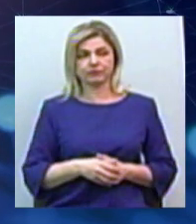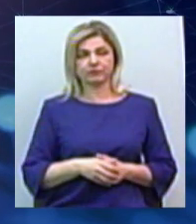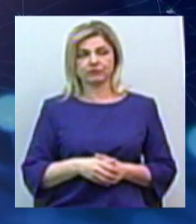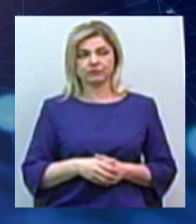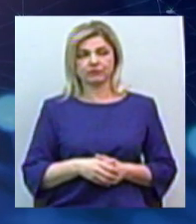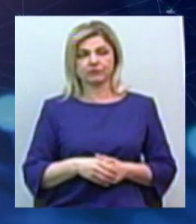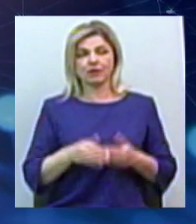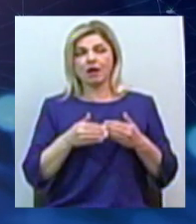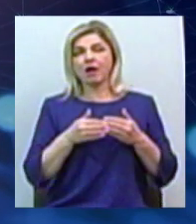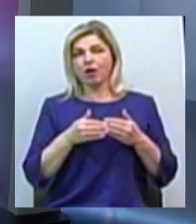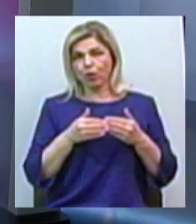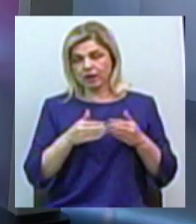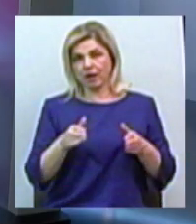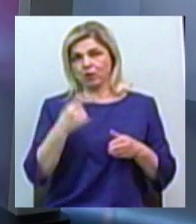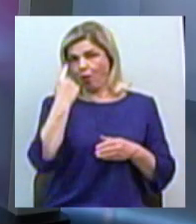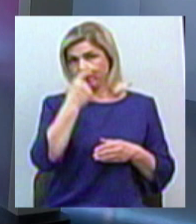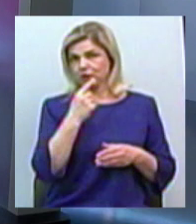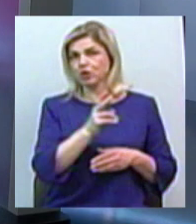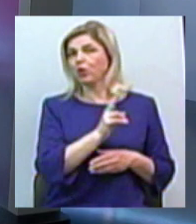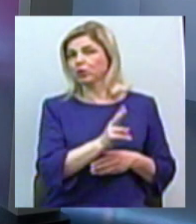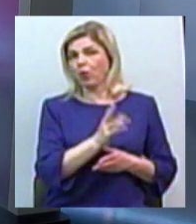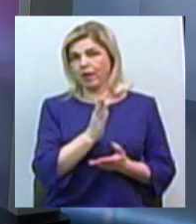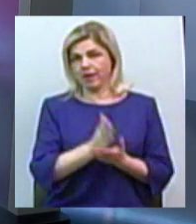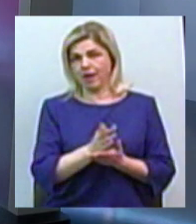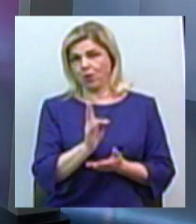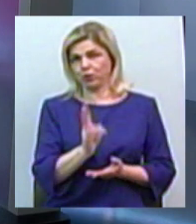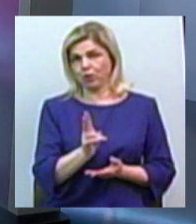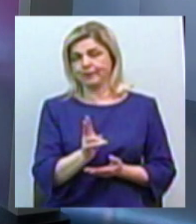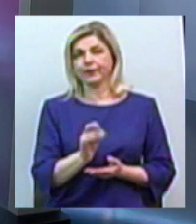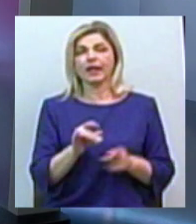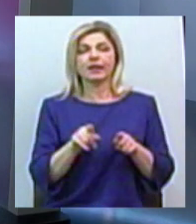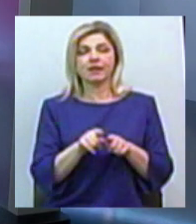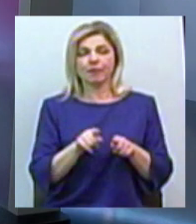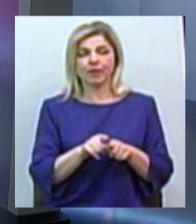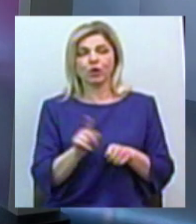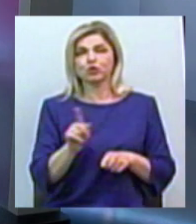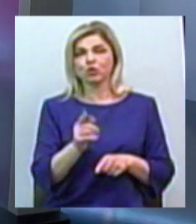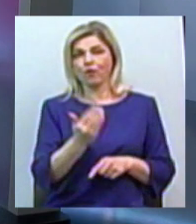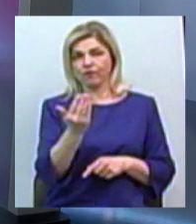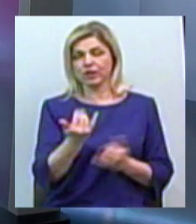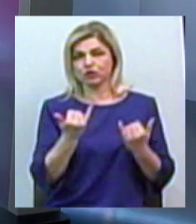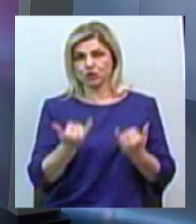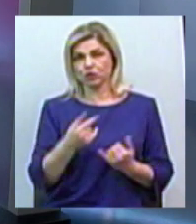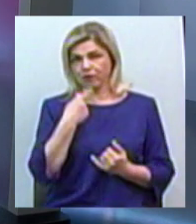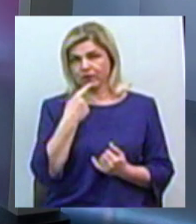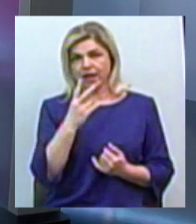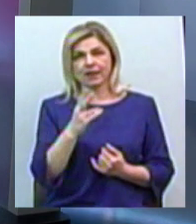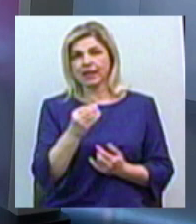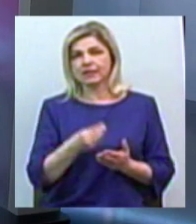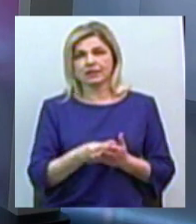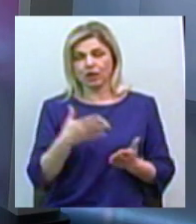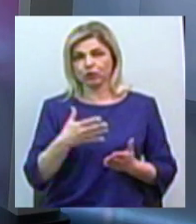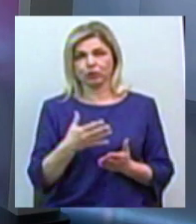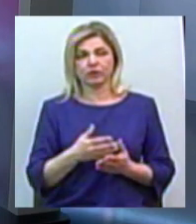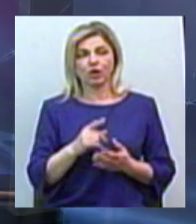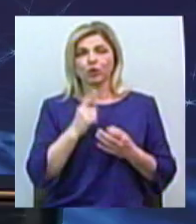відкрилися, так би мовити, обличчя, хто є хто. Да. І тим не менш, те, про що ви щойно говорили, що не цінується все одно суспільством. Тут